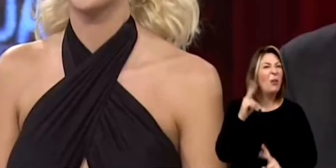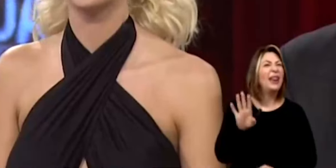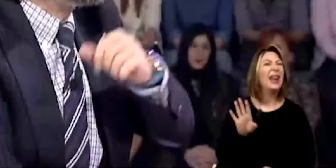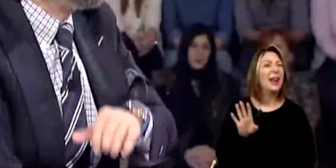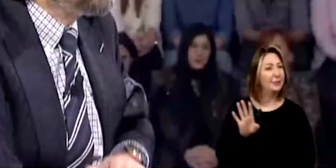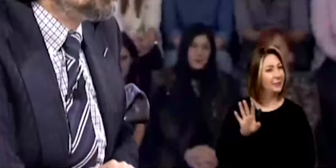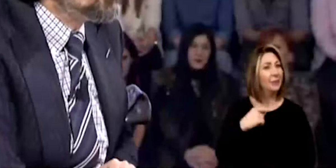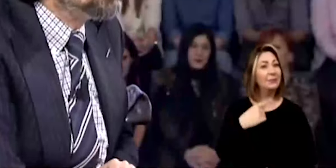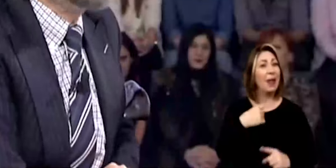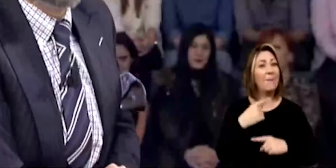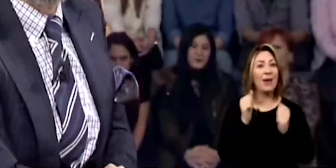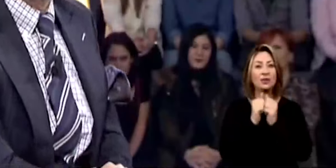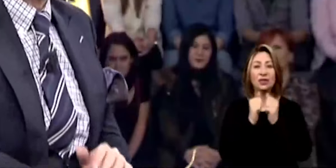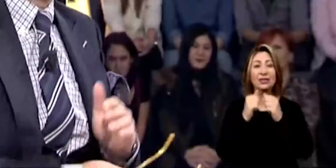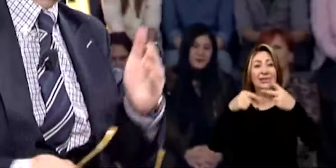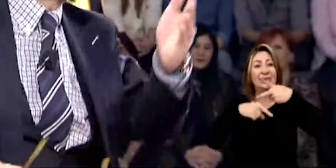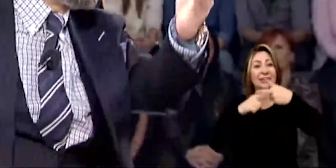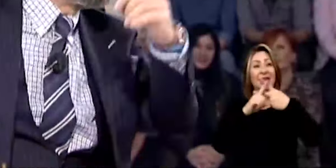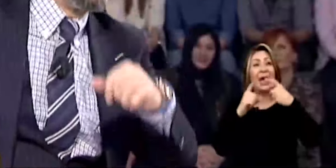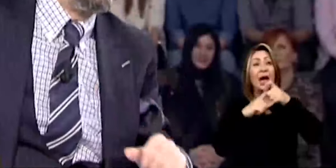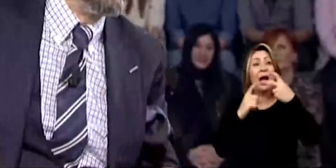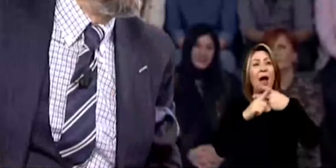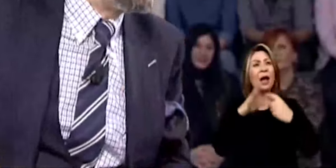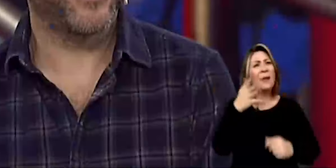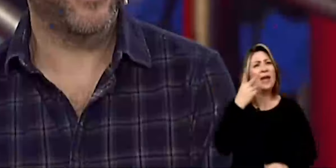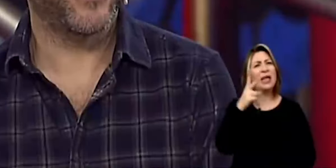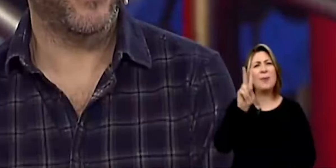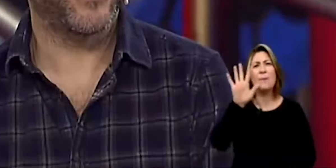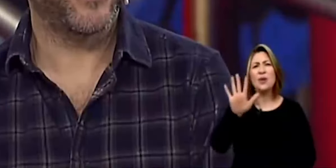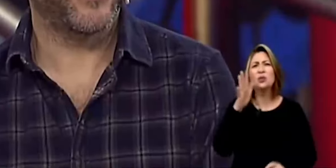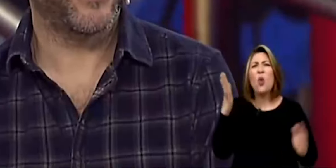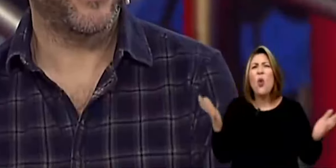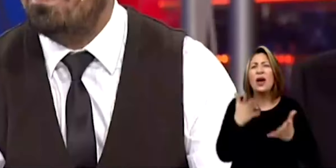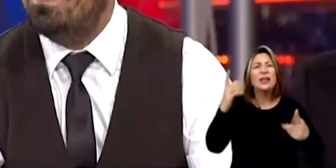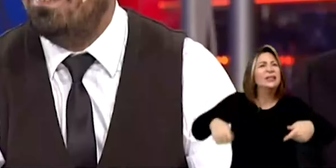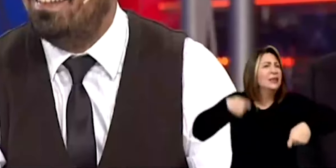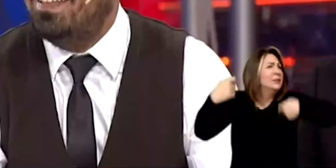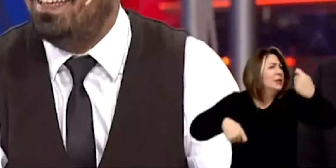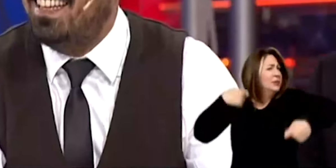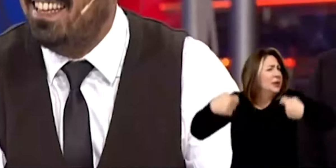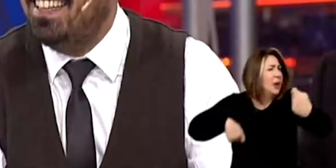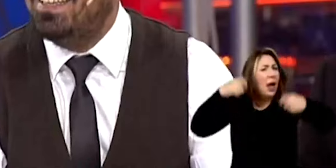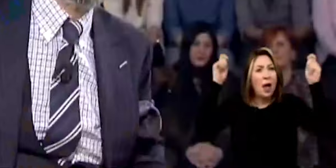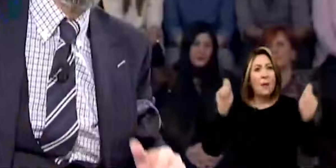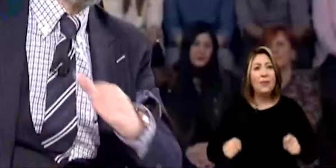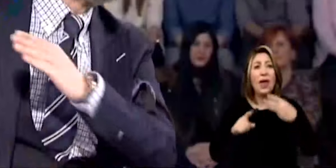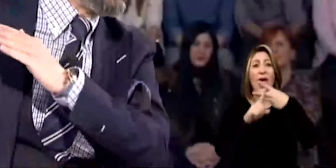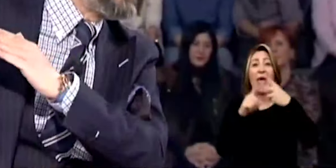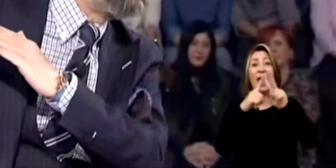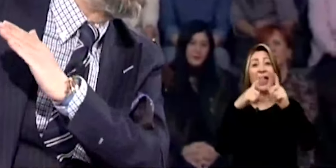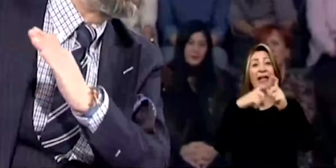değil. Biz beraber çalıştık Zaga programında. Yıl galiba 2005'ti. O kadar saçma sapan şeyler yaptılar ki Engin